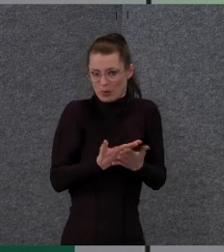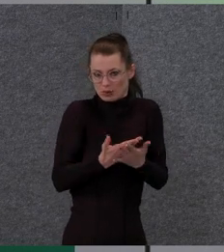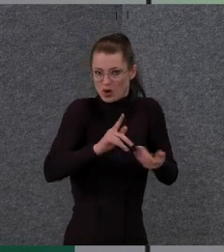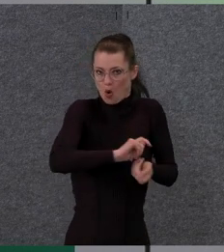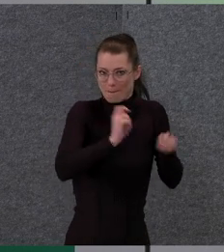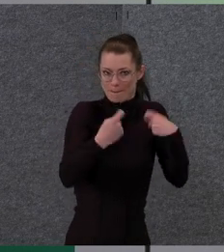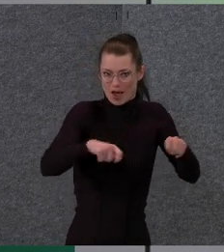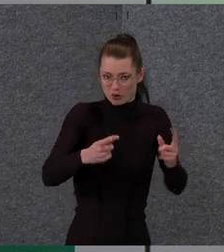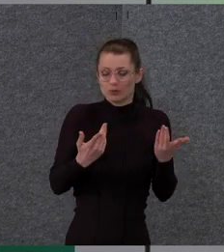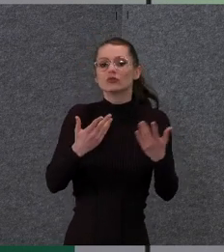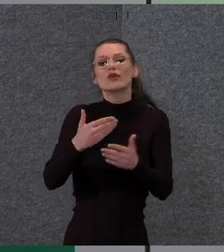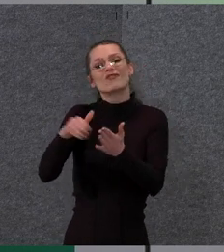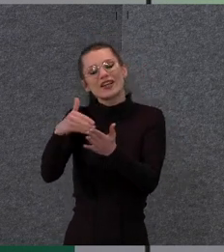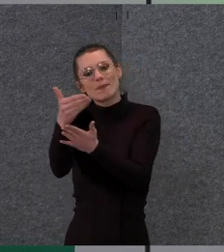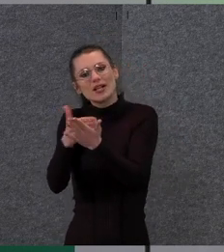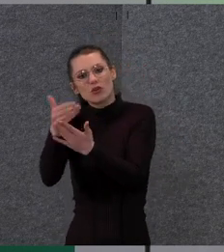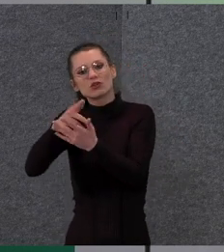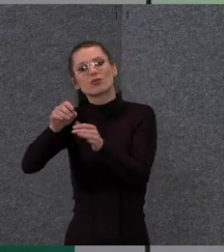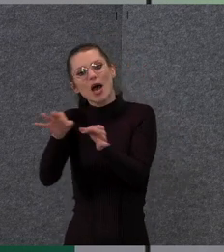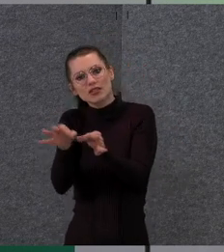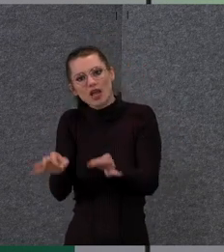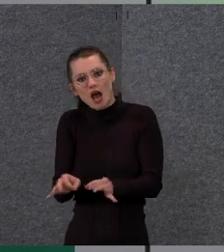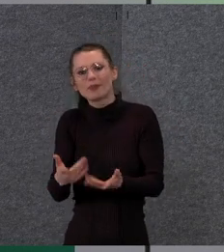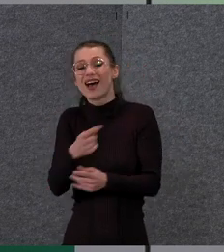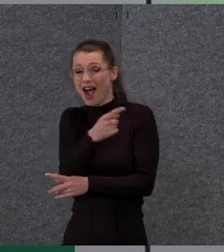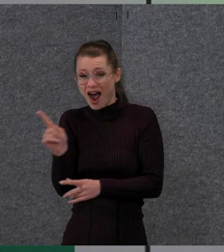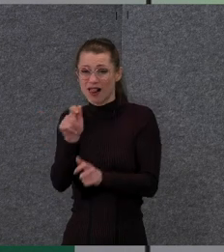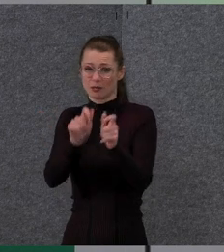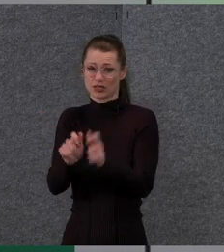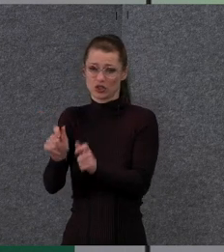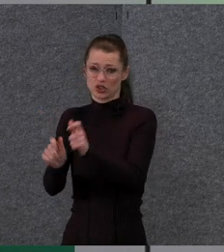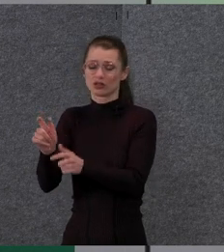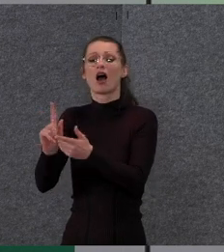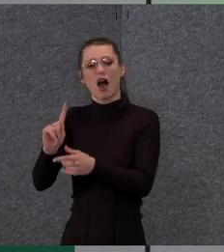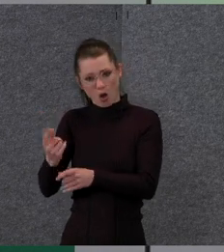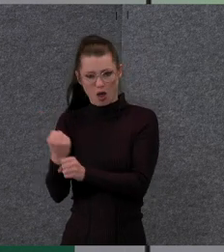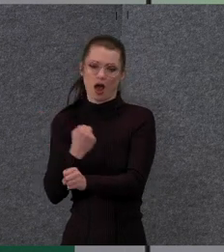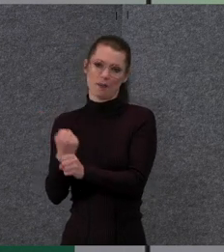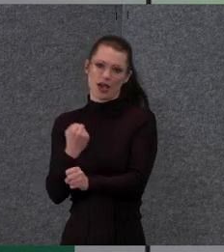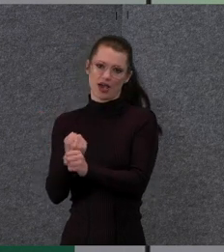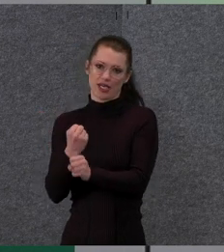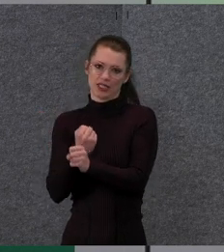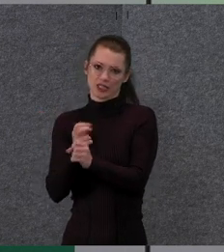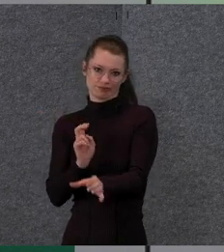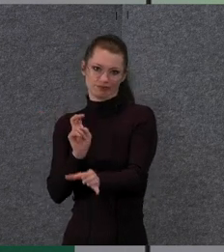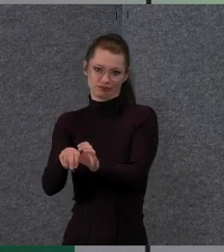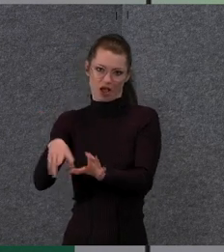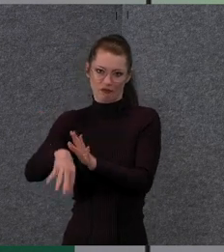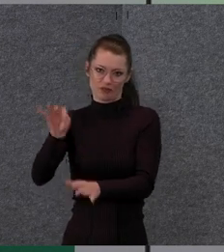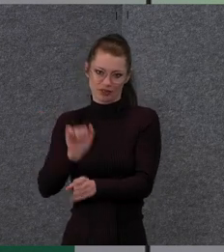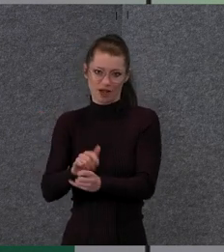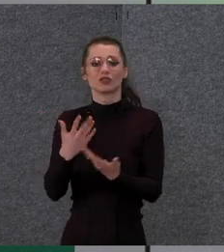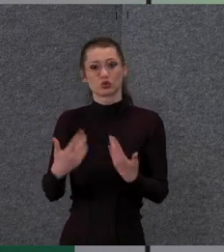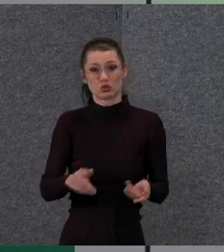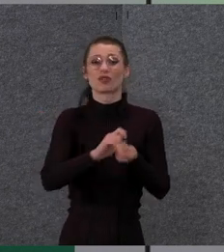ist es sehr wichtig, dass wir durch Weiterbildungsmaßnahmen dazu führen, dass halt wirklich alle Menschen halt auch weiter Arbeit finden, also dass wir da eine sehr gute Transformation. Und die müssen wir aber